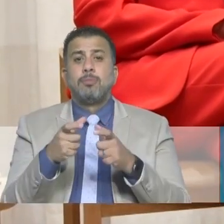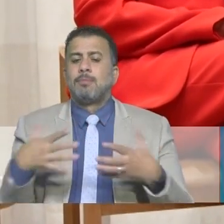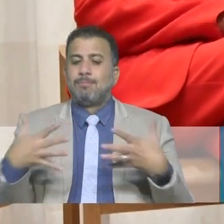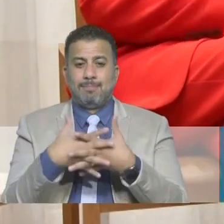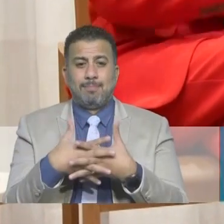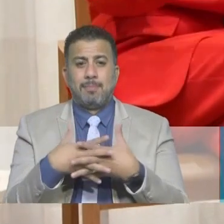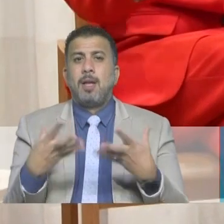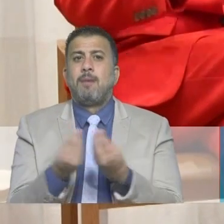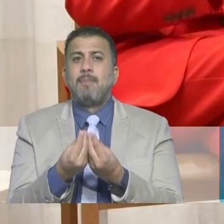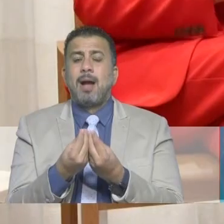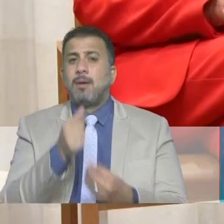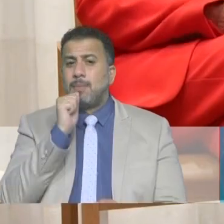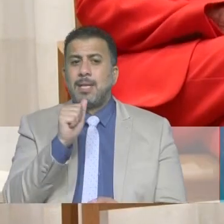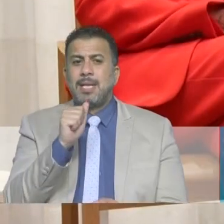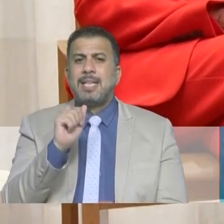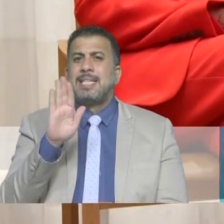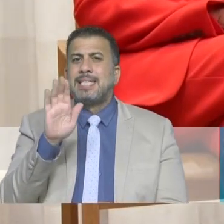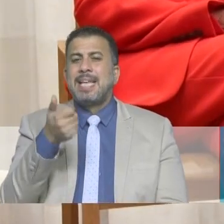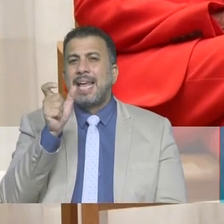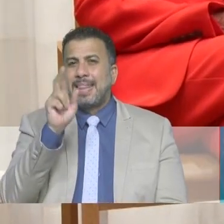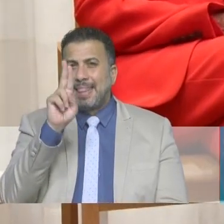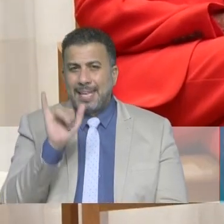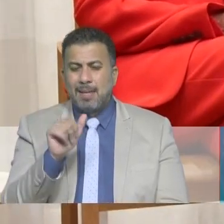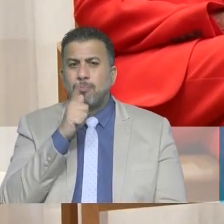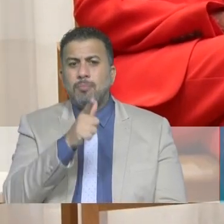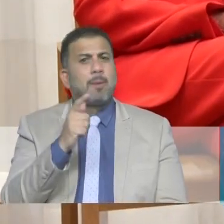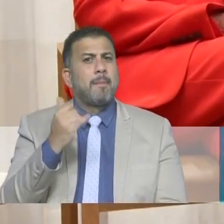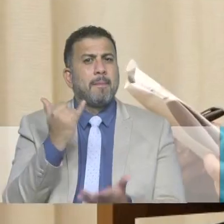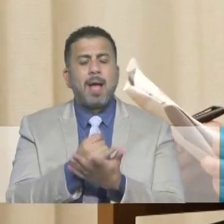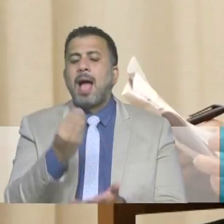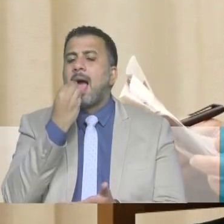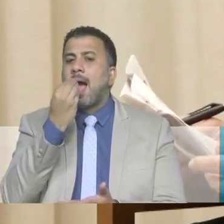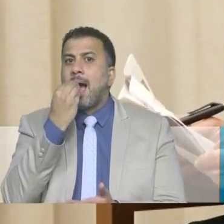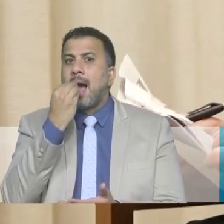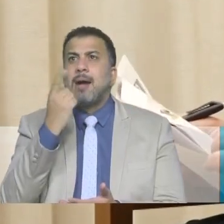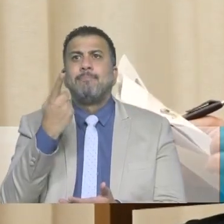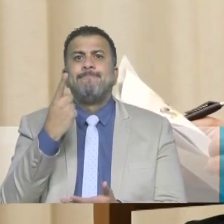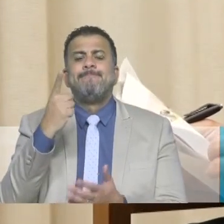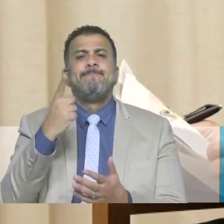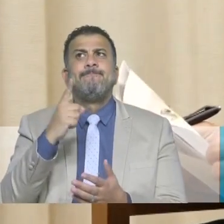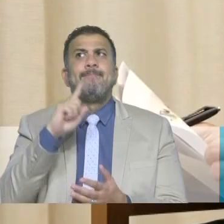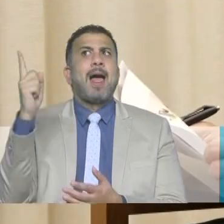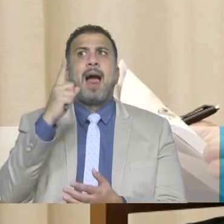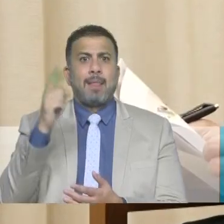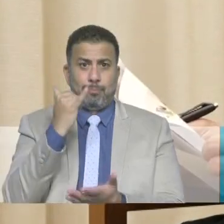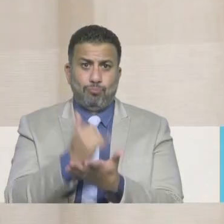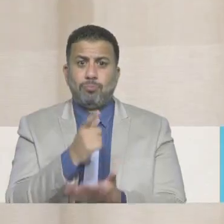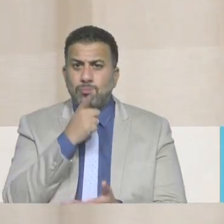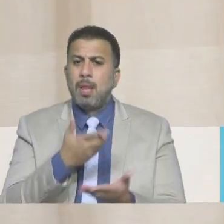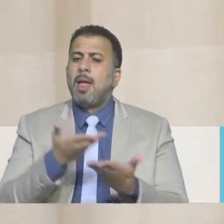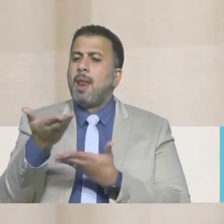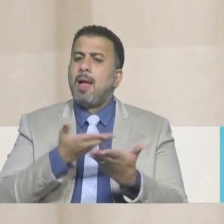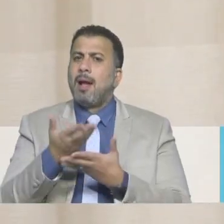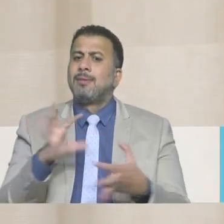مشتركا مع سعاده سندي مكين المديره التنفيذيه لبرنامج الاغذيه العالمي جرى خلاله بحث علاقات